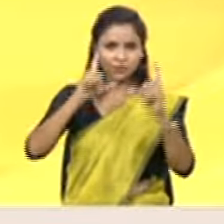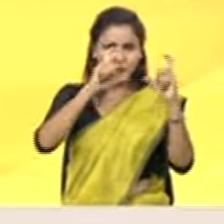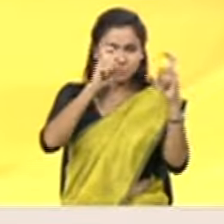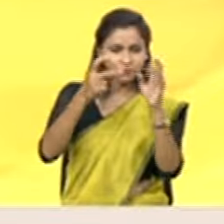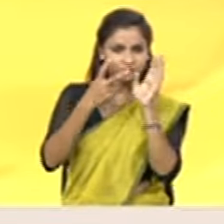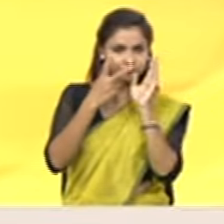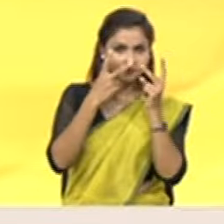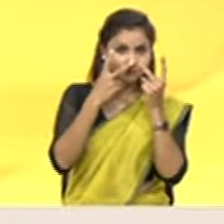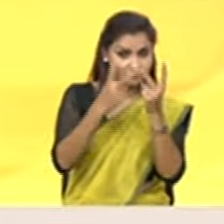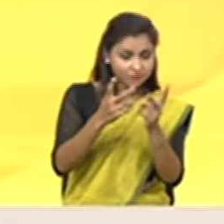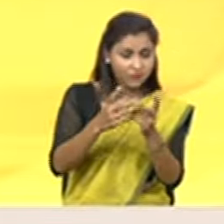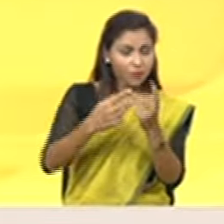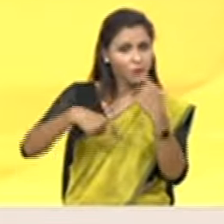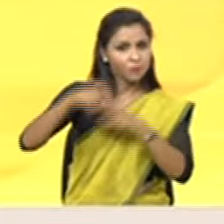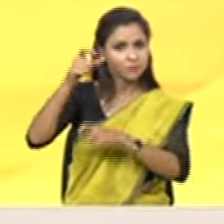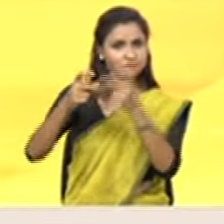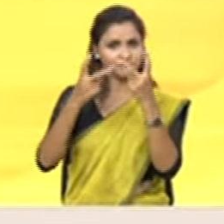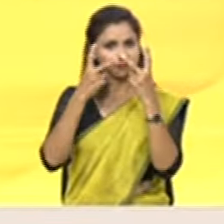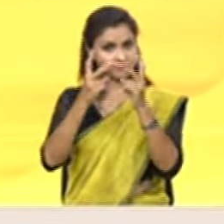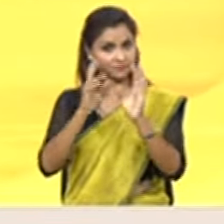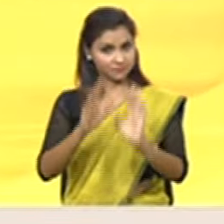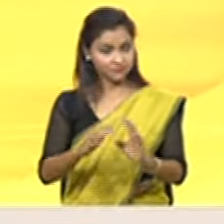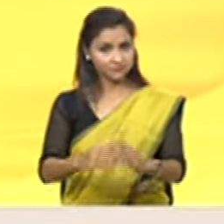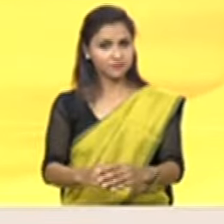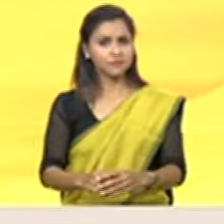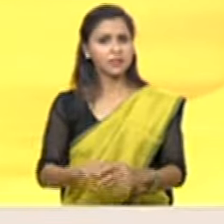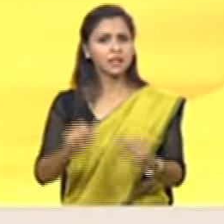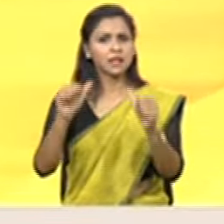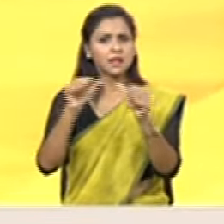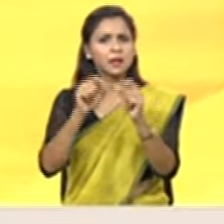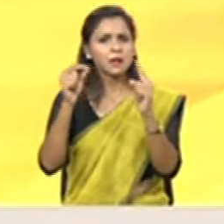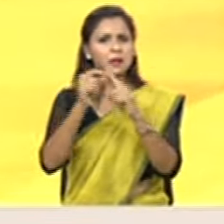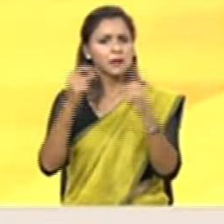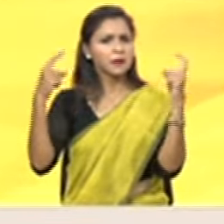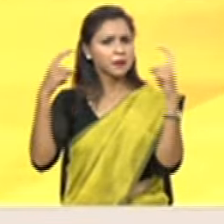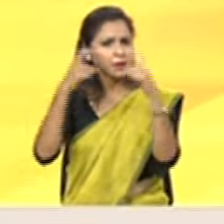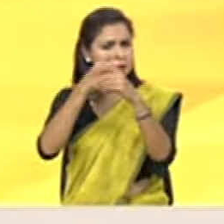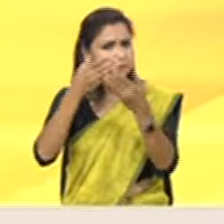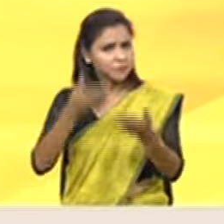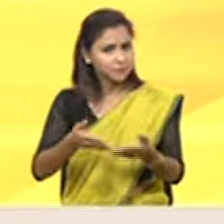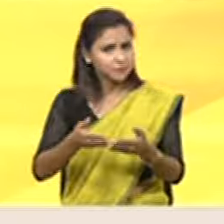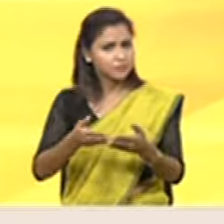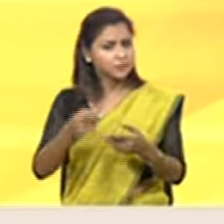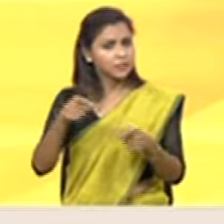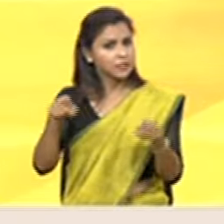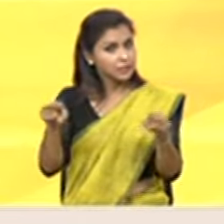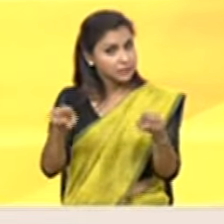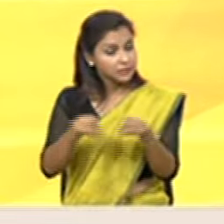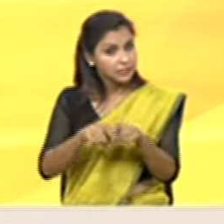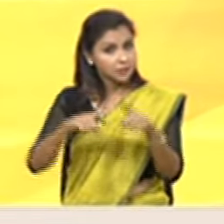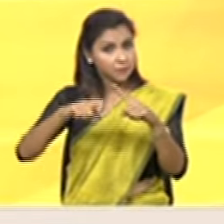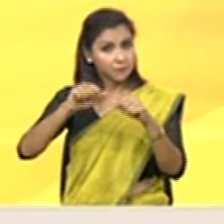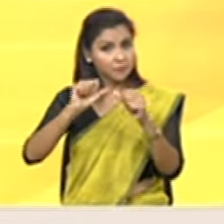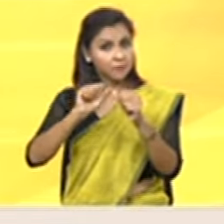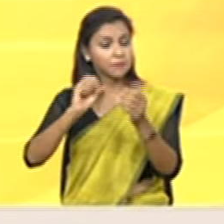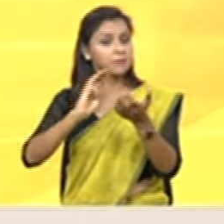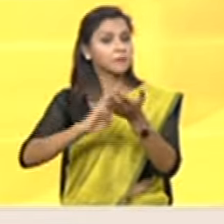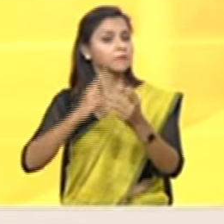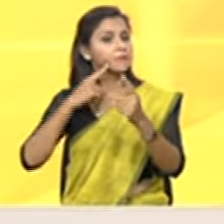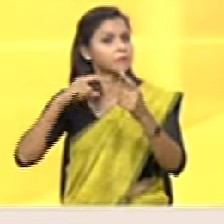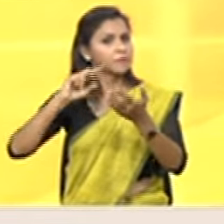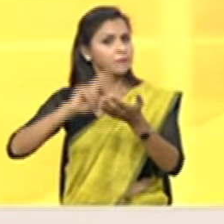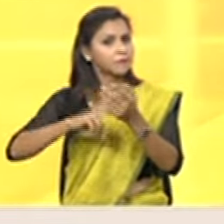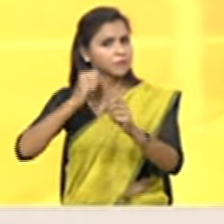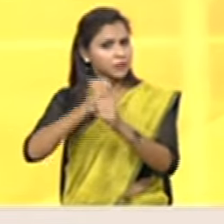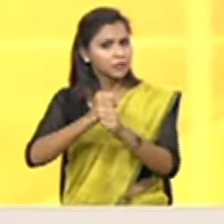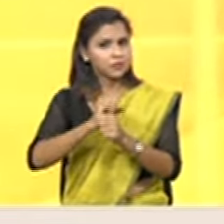तस्वीरें हम सबने देखी अरुणाचल प्रदेश के इस काम जिले में भी